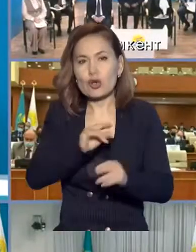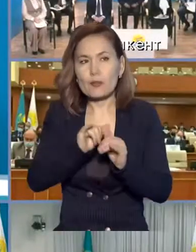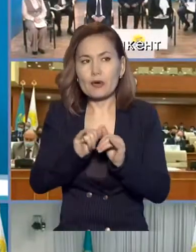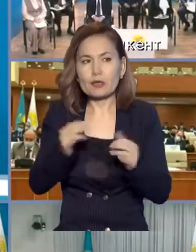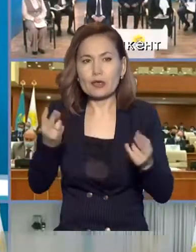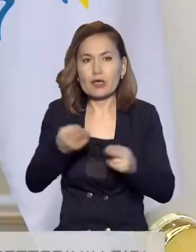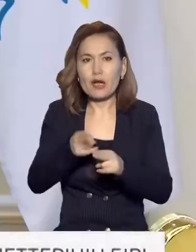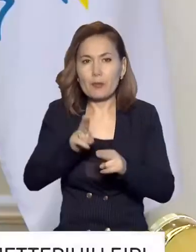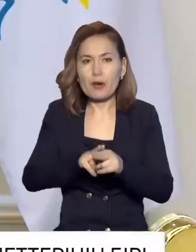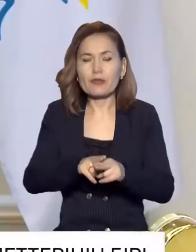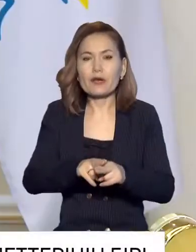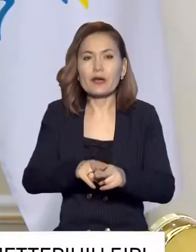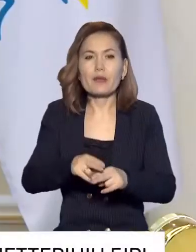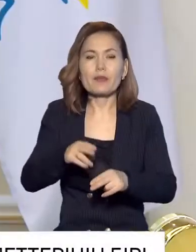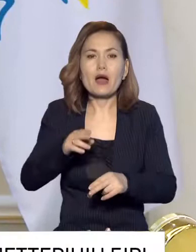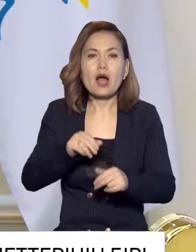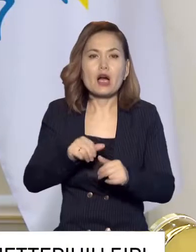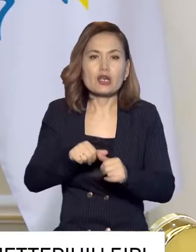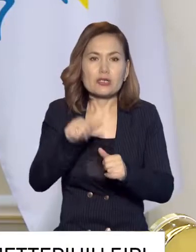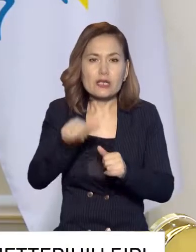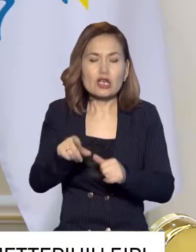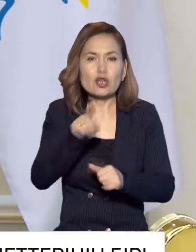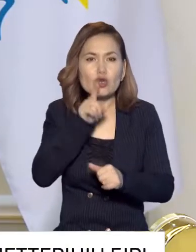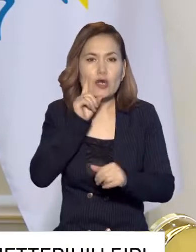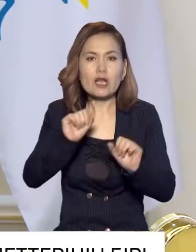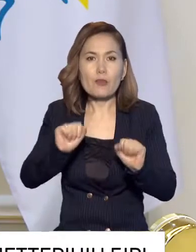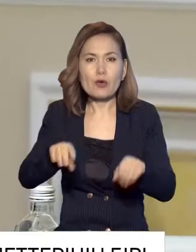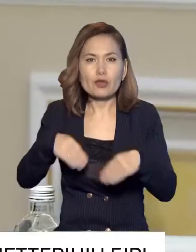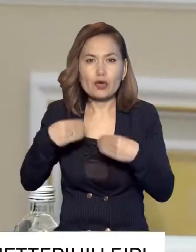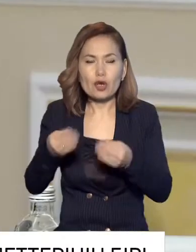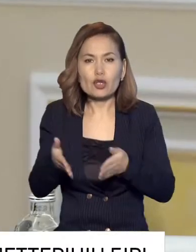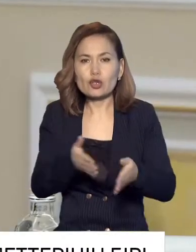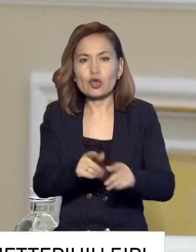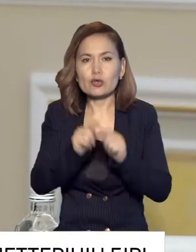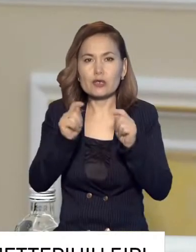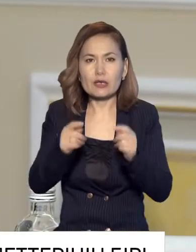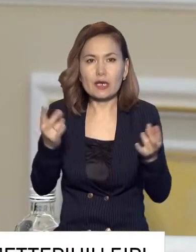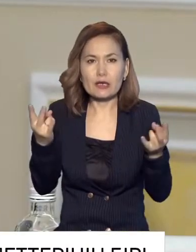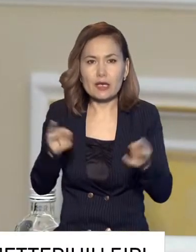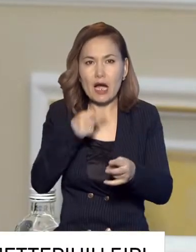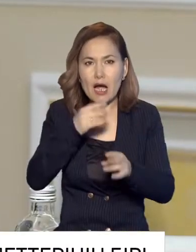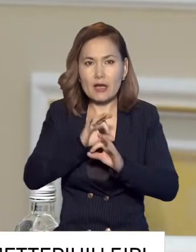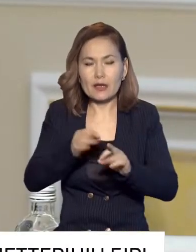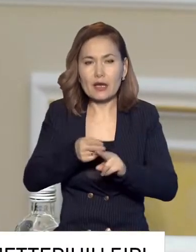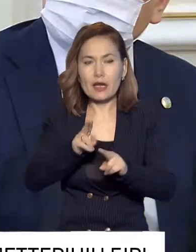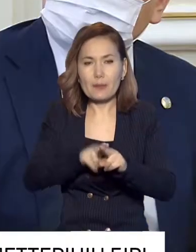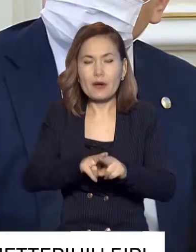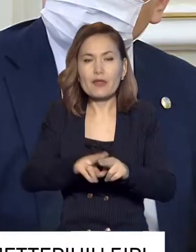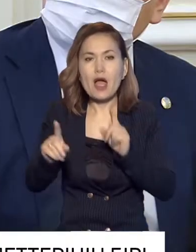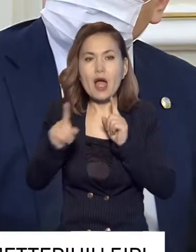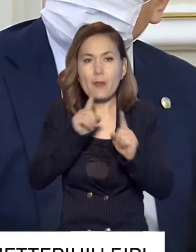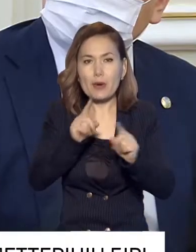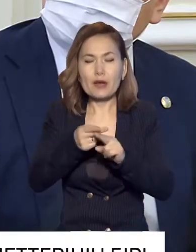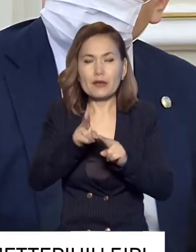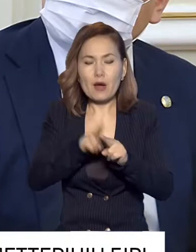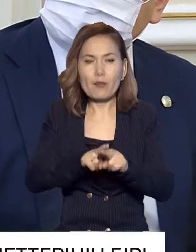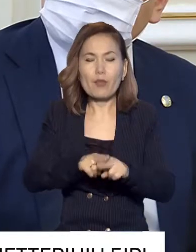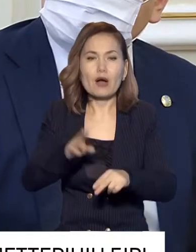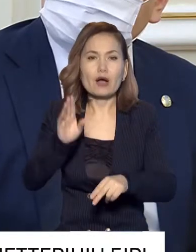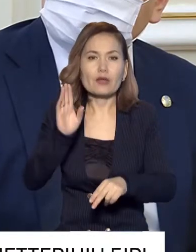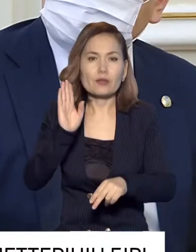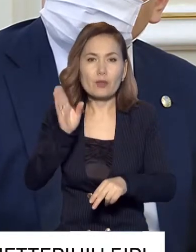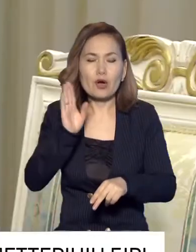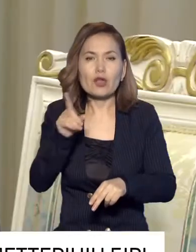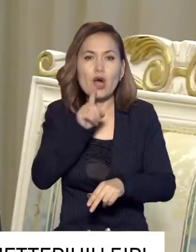керек. Осылай деген сарапшылар әсіресе жастарға мүмкіндік беріп, жол ашу керегін алға тартты. Бір реттік семинар тренингтерді азайтып,